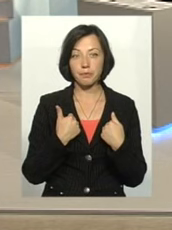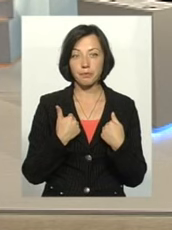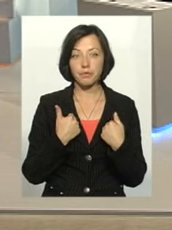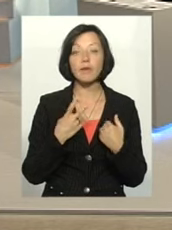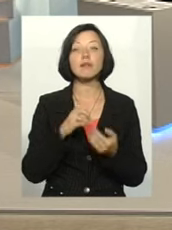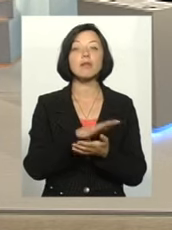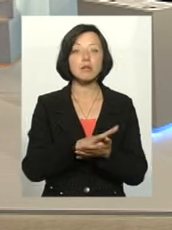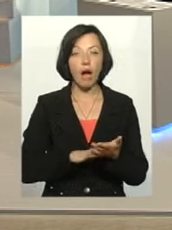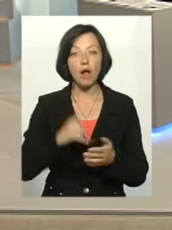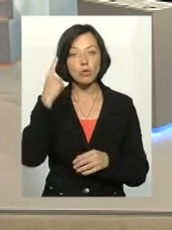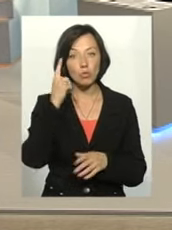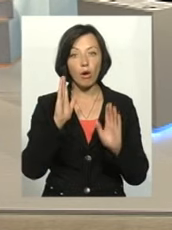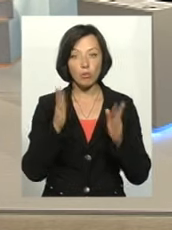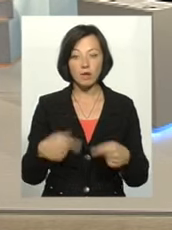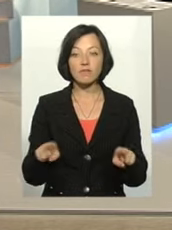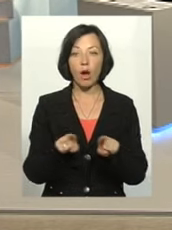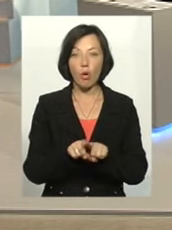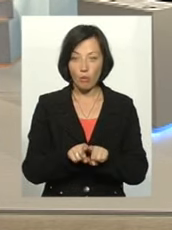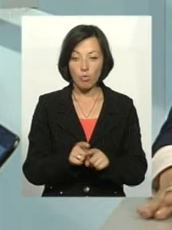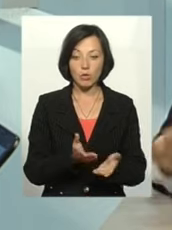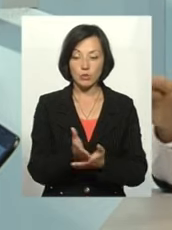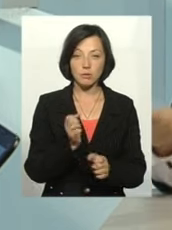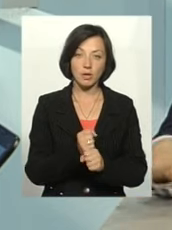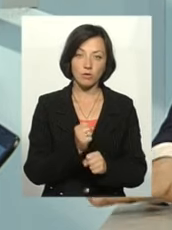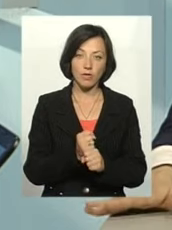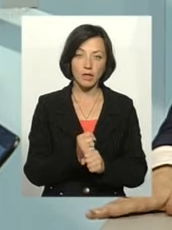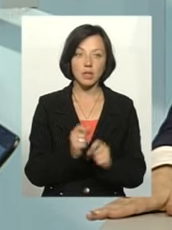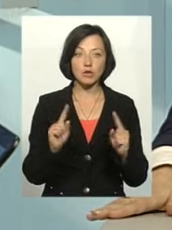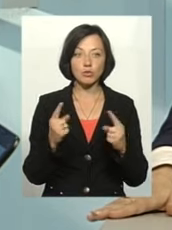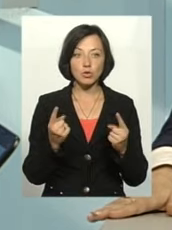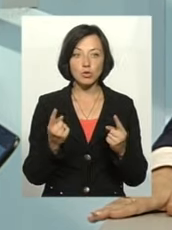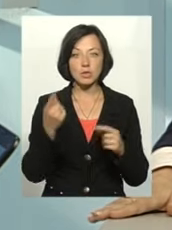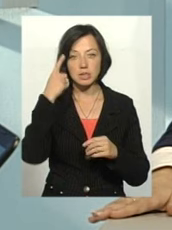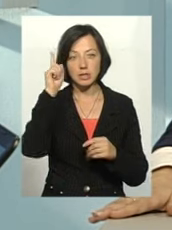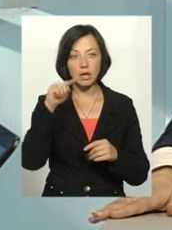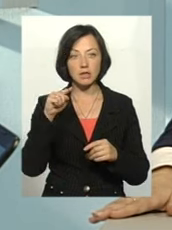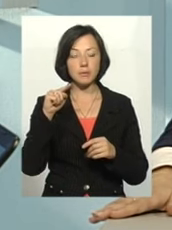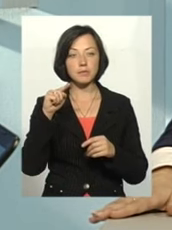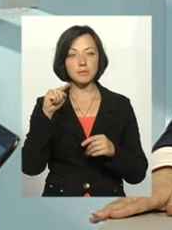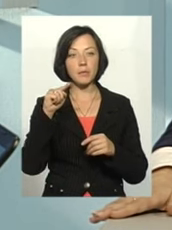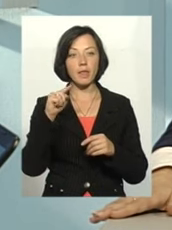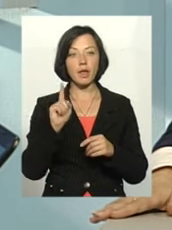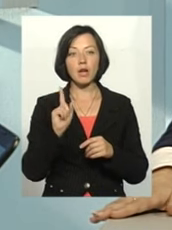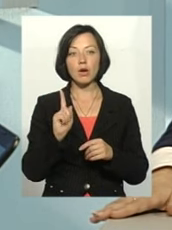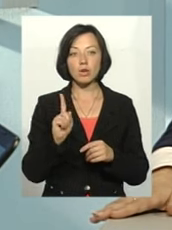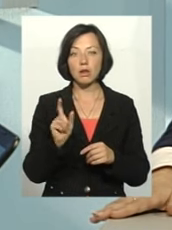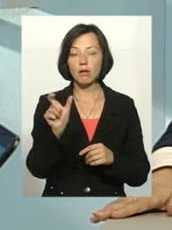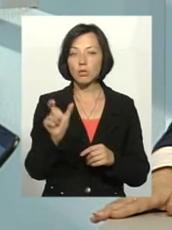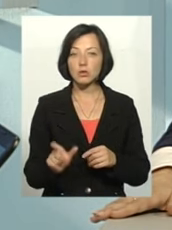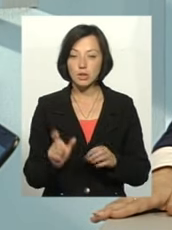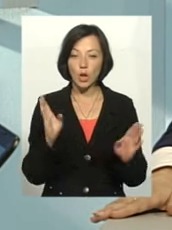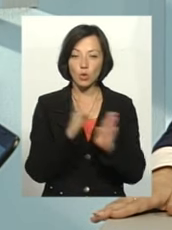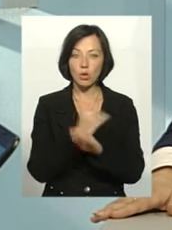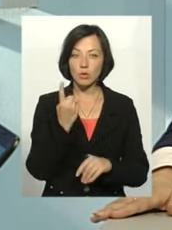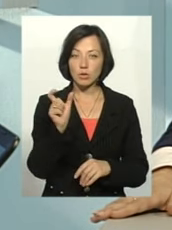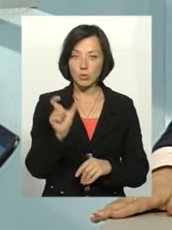і надалі думаю, що ми будемо в такому ж ключі працювати, тому що, знаєте, одна людина, доля